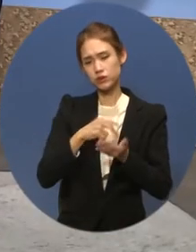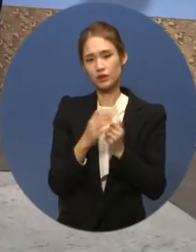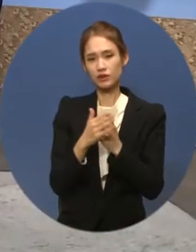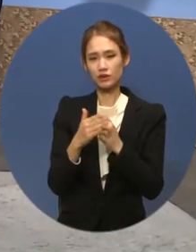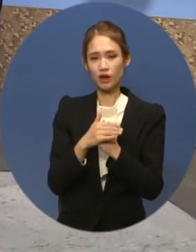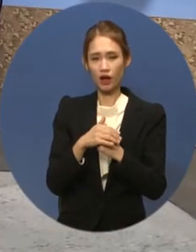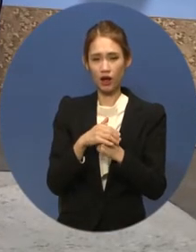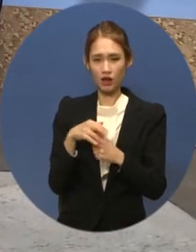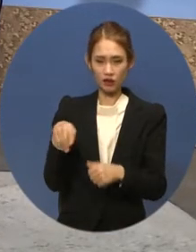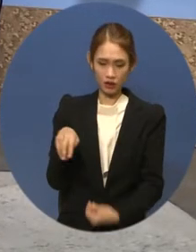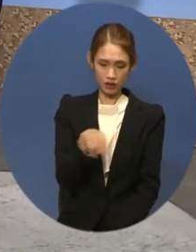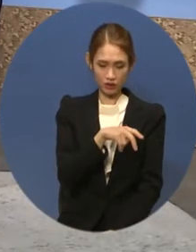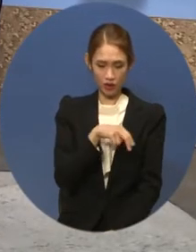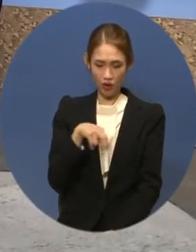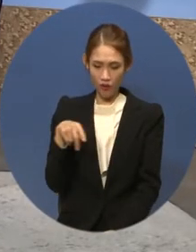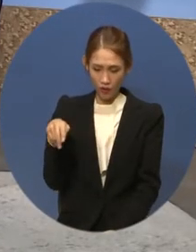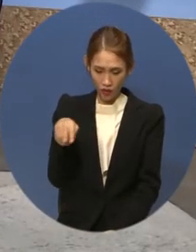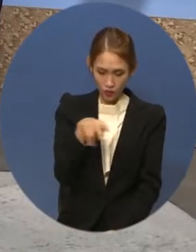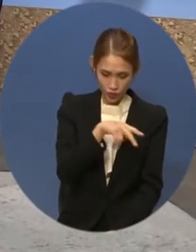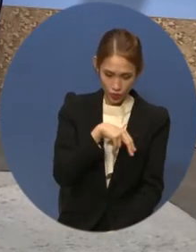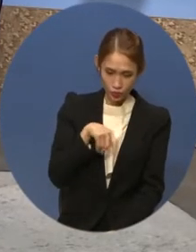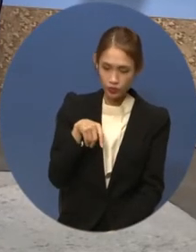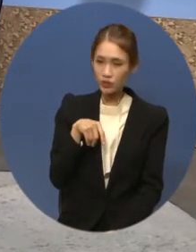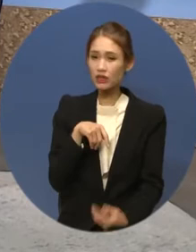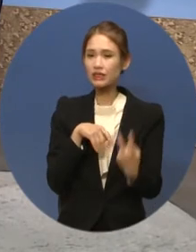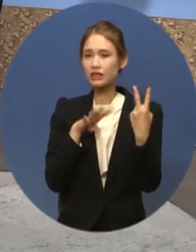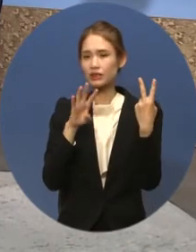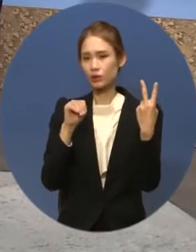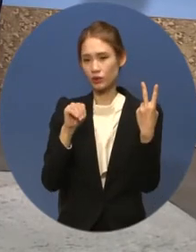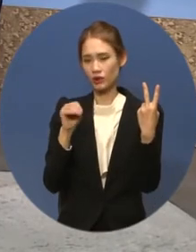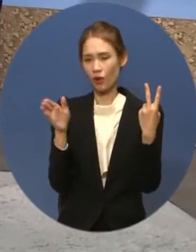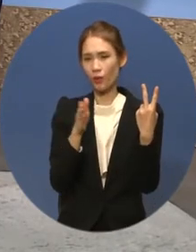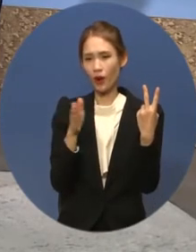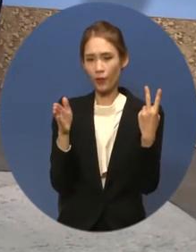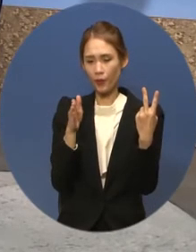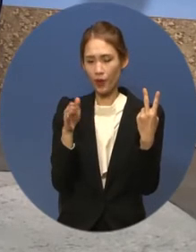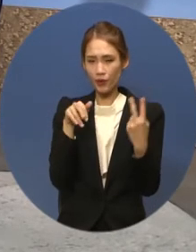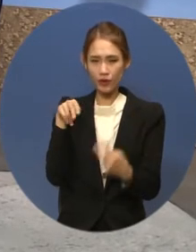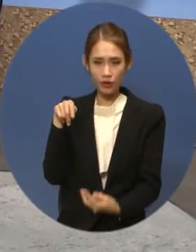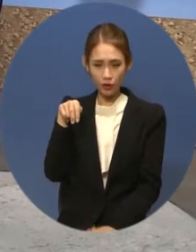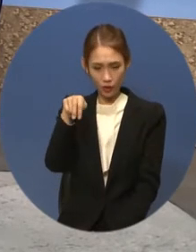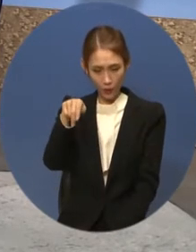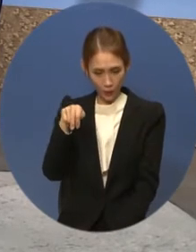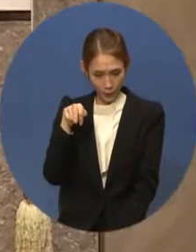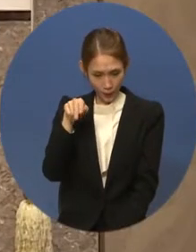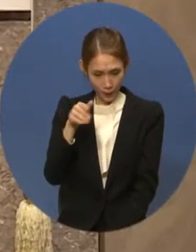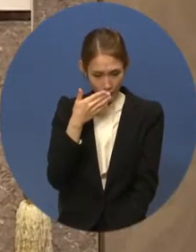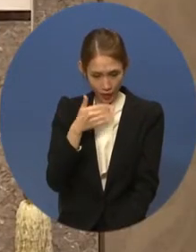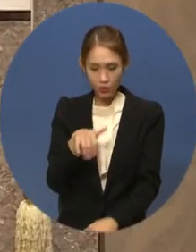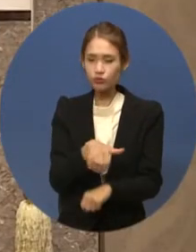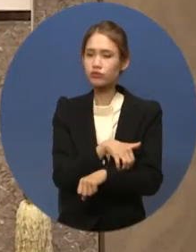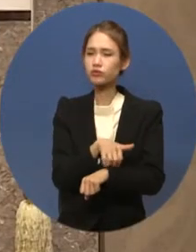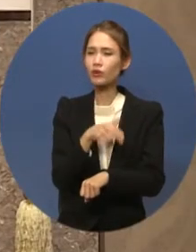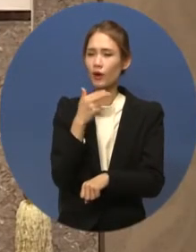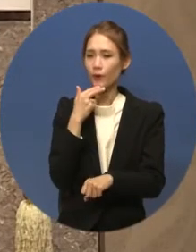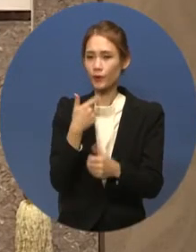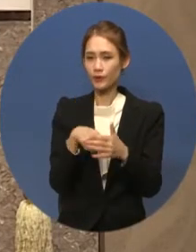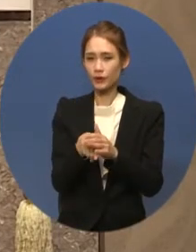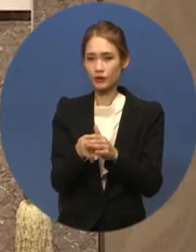걷기만 해도 거의 2키로 남짓 걸어 질 수 있게끔 그렇게 해서 전혀 불편함을 느끼지 않게끔